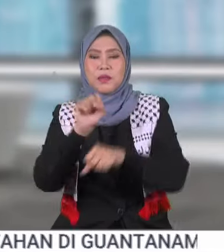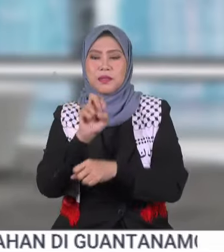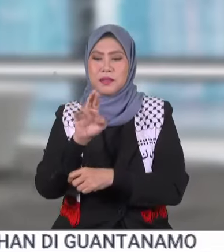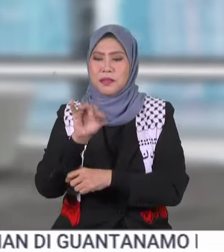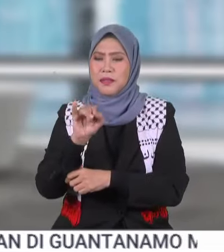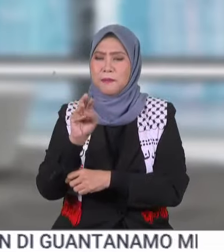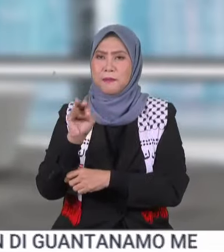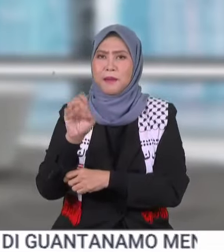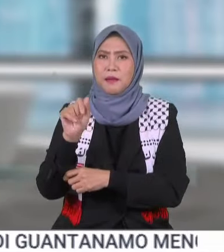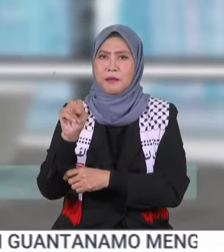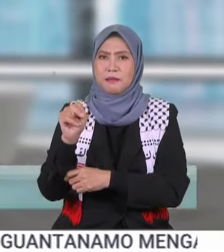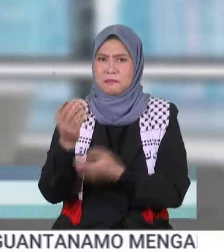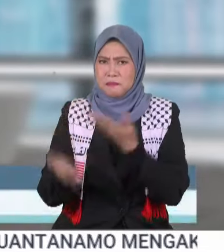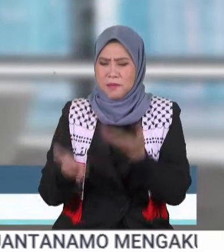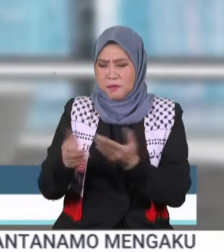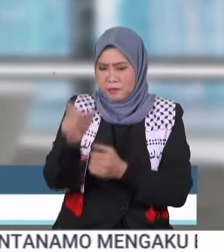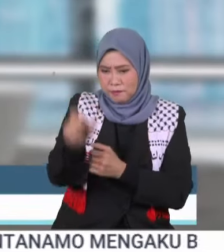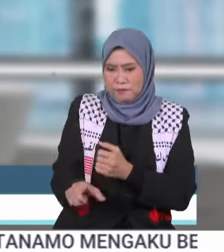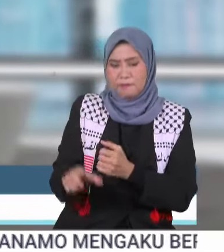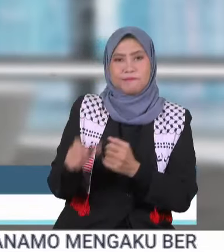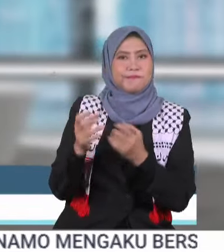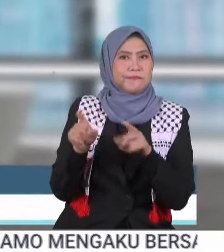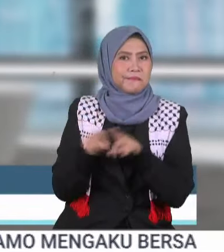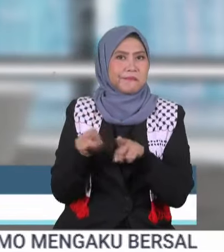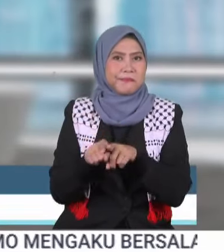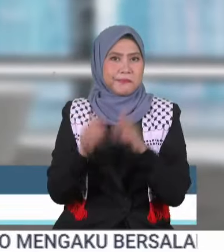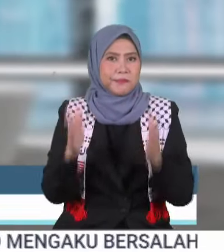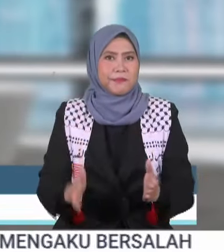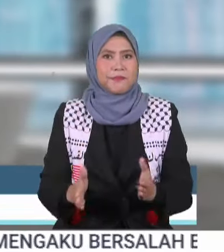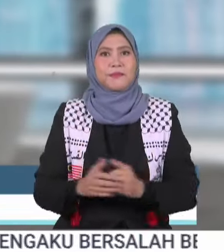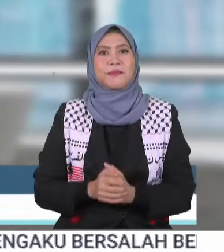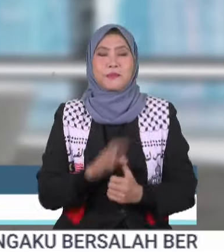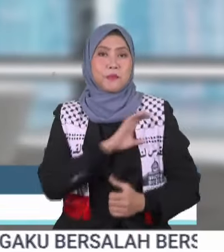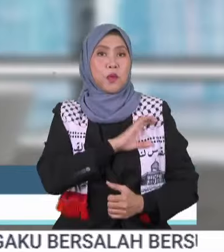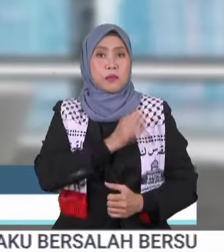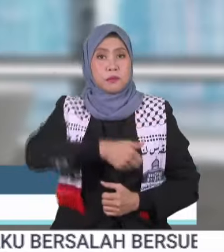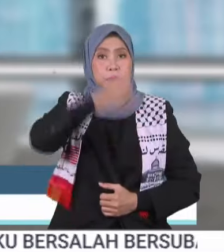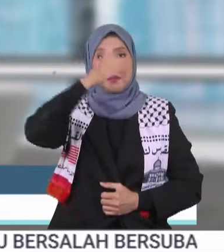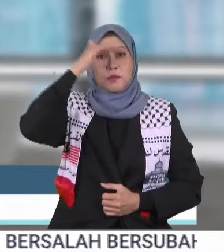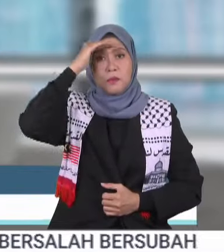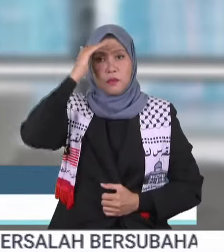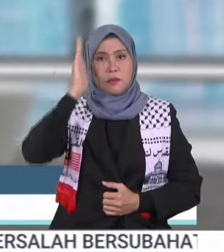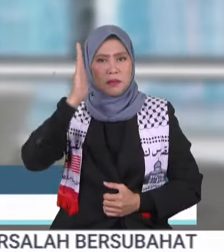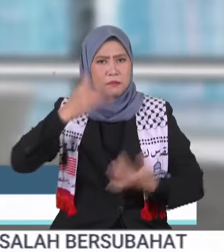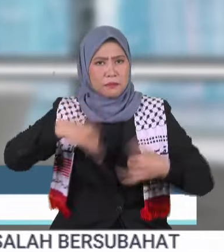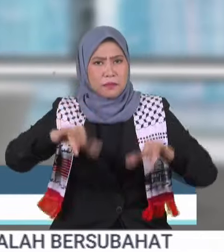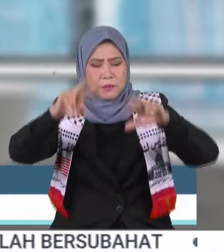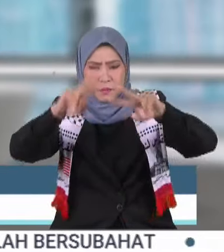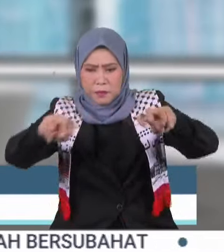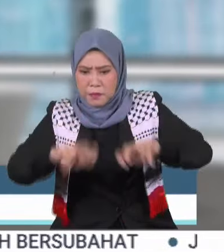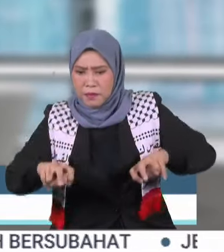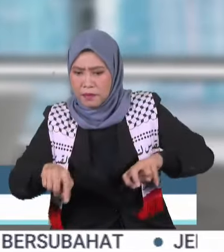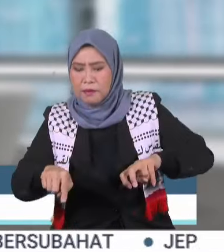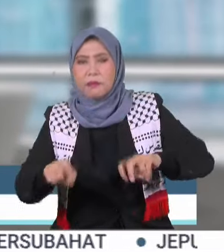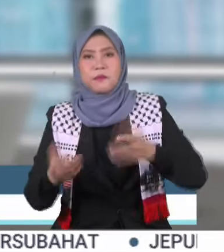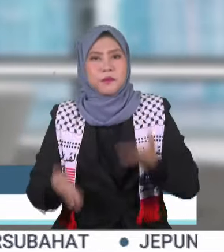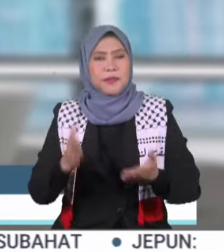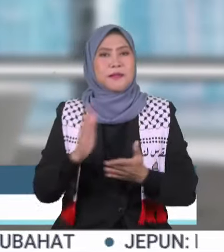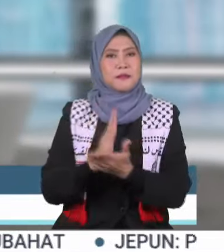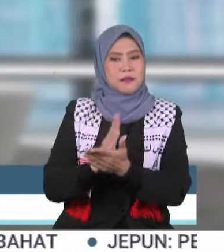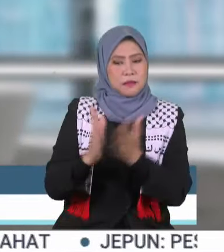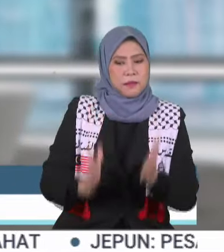sama ketua polis Johor dat kamarul zaman Mamad berkata siasatan terperinci masih dijalankan dan suspek dikenal pasti dalam